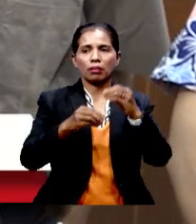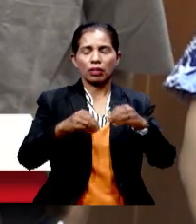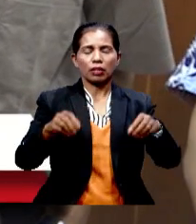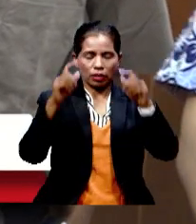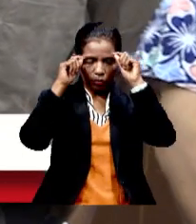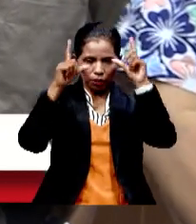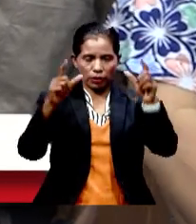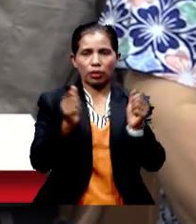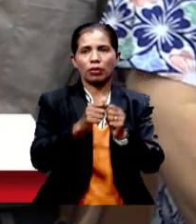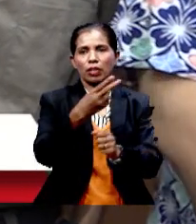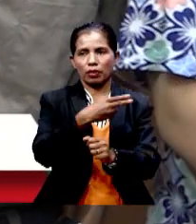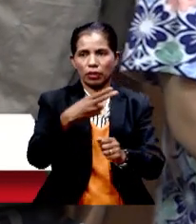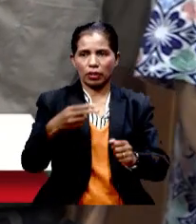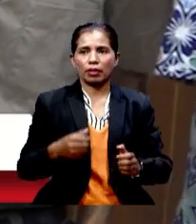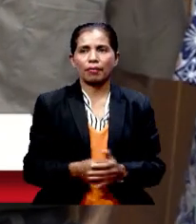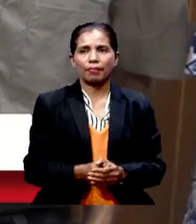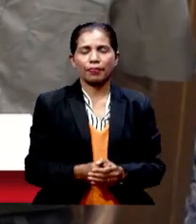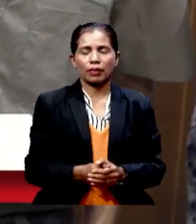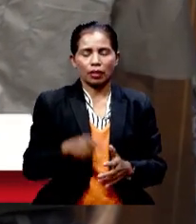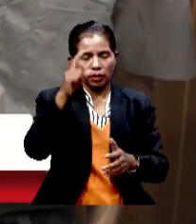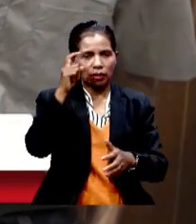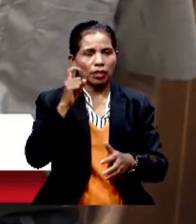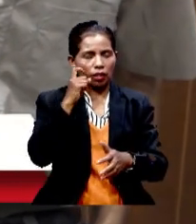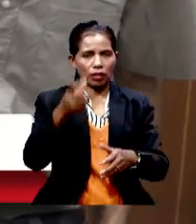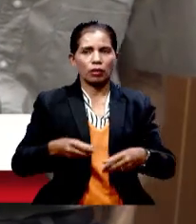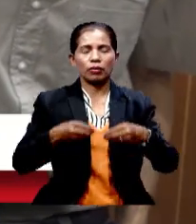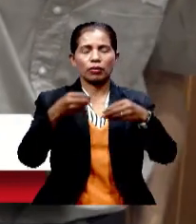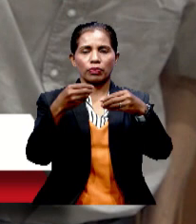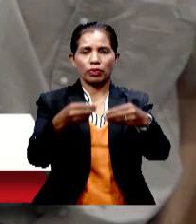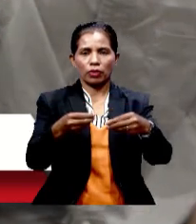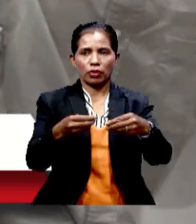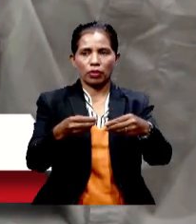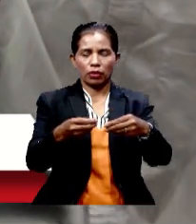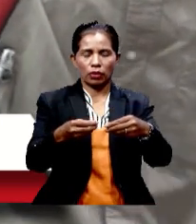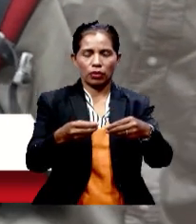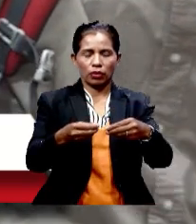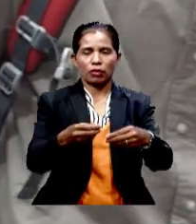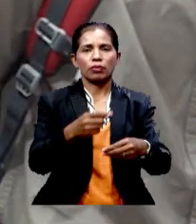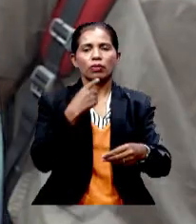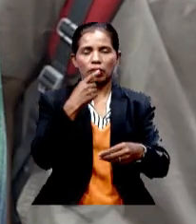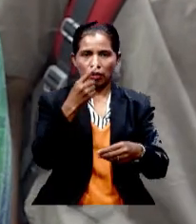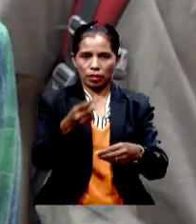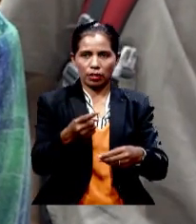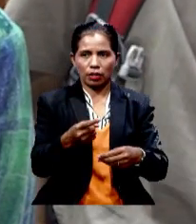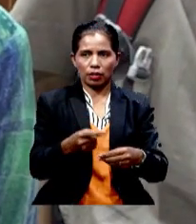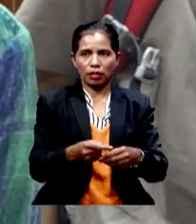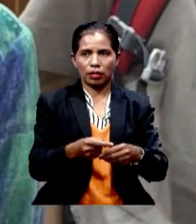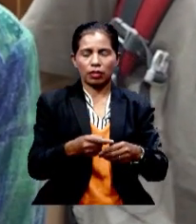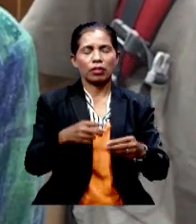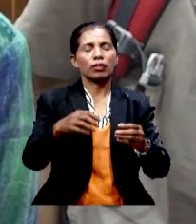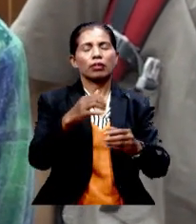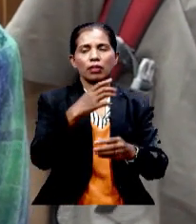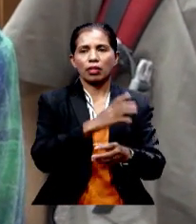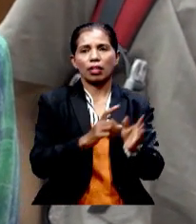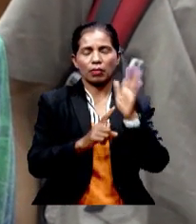Timor Leste. Pak Sanana memberikan sedikit arahan bahwa ini film yang cukup